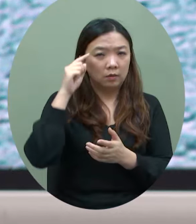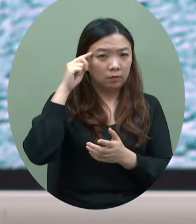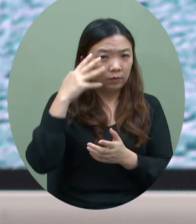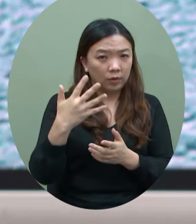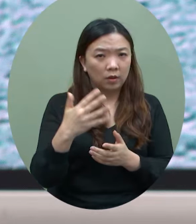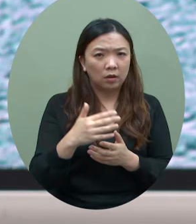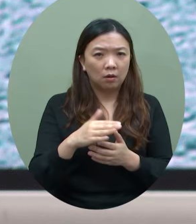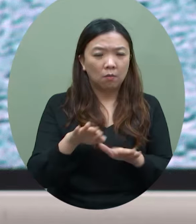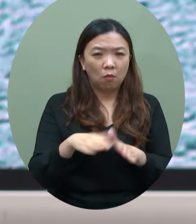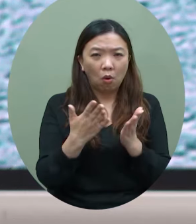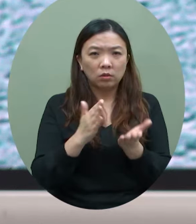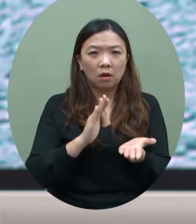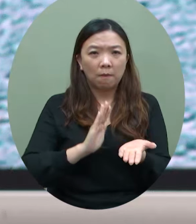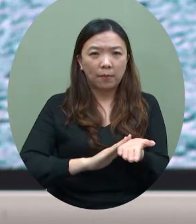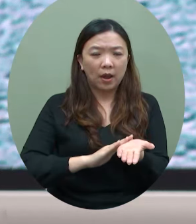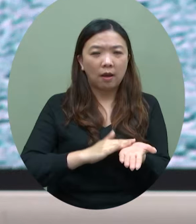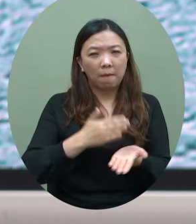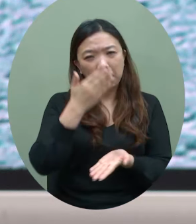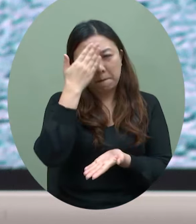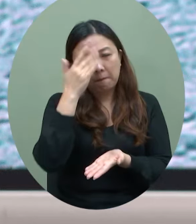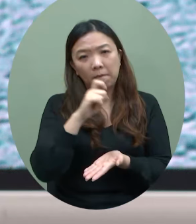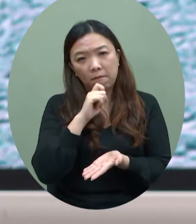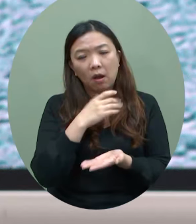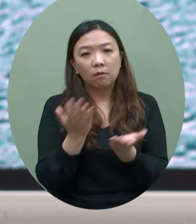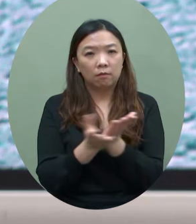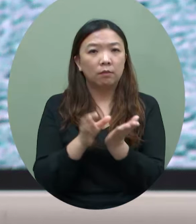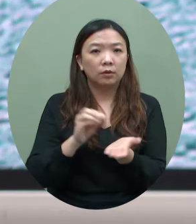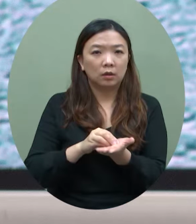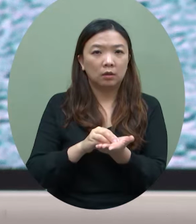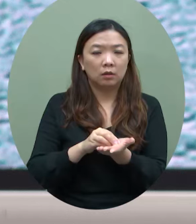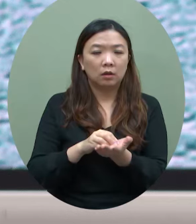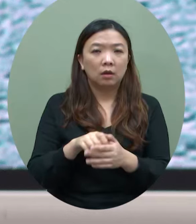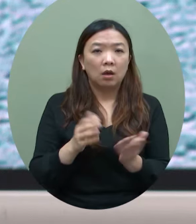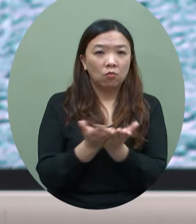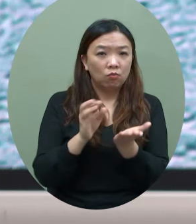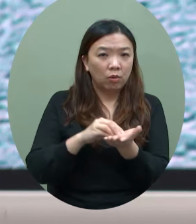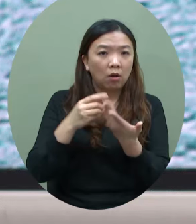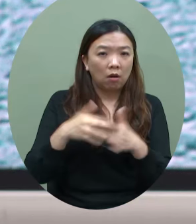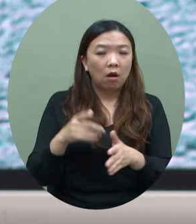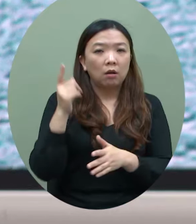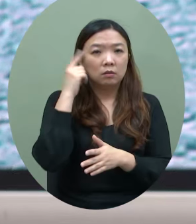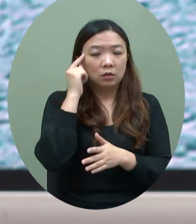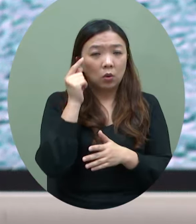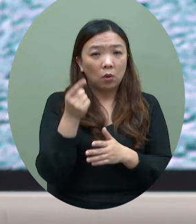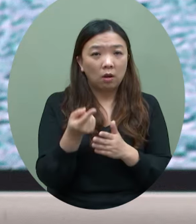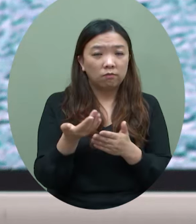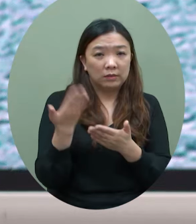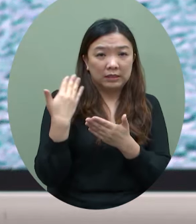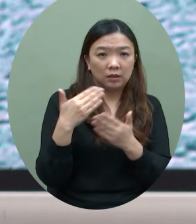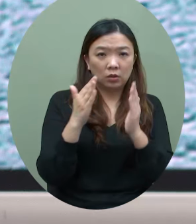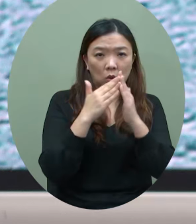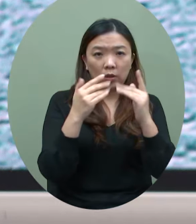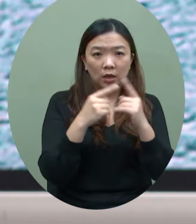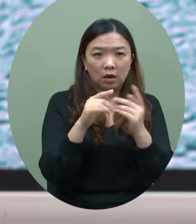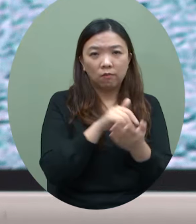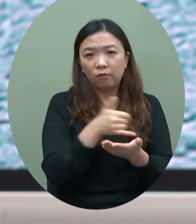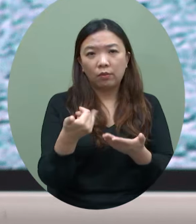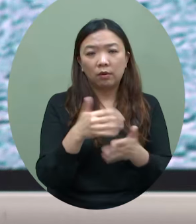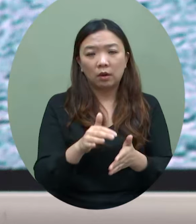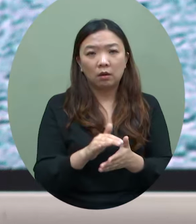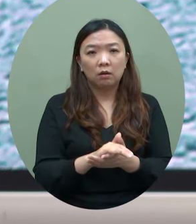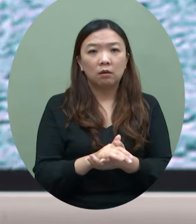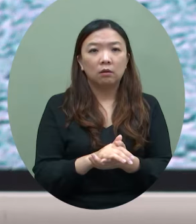舒服，就確診。咁確診嗰時候，我哋知道佢有個屋企人係曾經過身，就當時佢